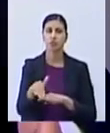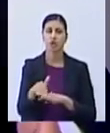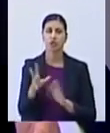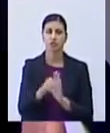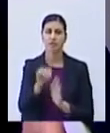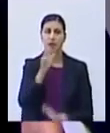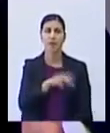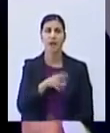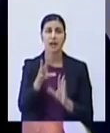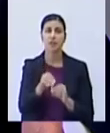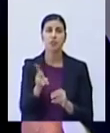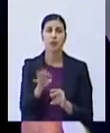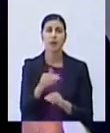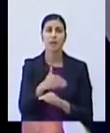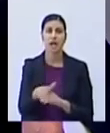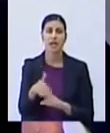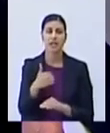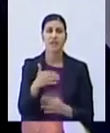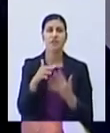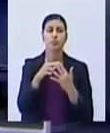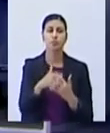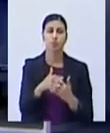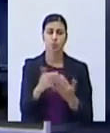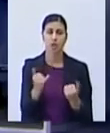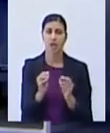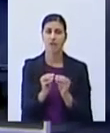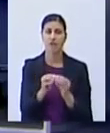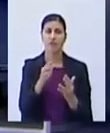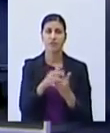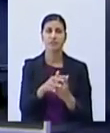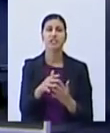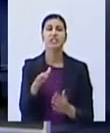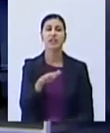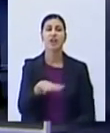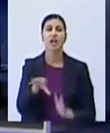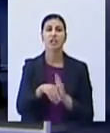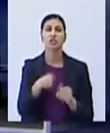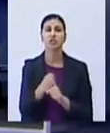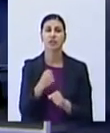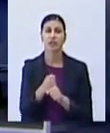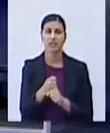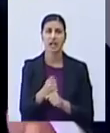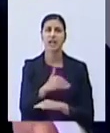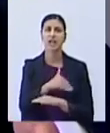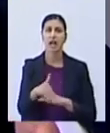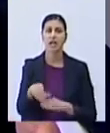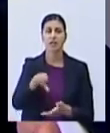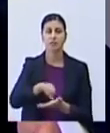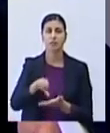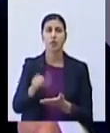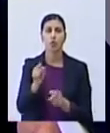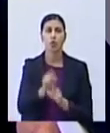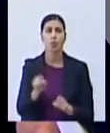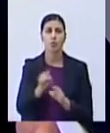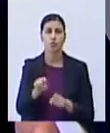ფაქტიურად პარლამენტში, მაგრამ გარეთ, გარედან ვიბძოდით, ვიბძვით და ქვეყანას გაუკეთეთ გარედან ყოფ მდგომარეობაში, ანუ ოპოზიციური